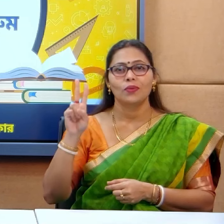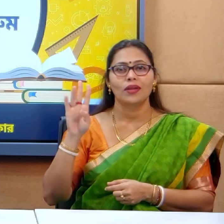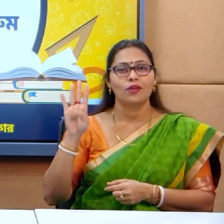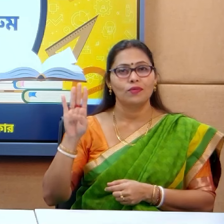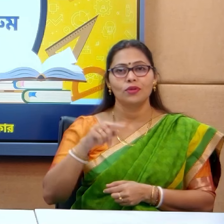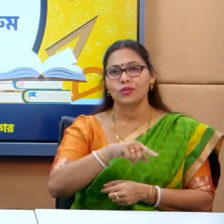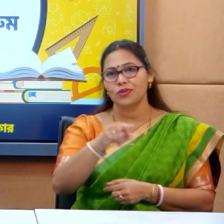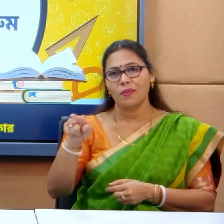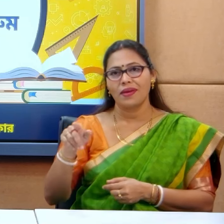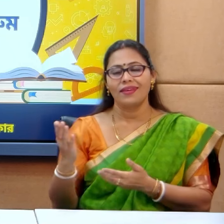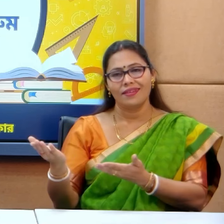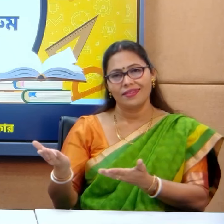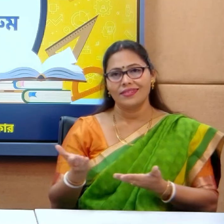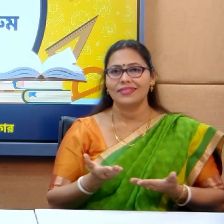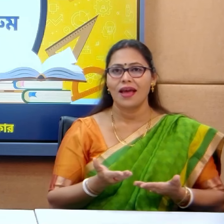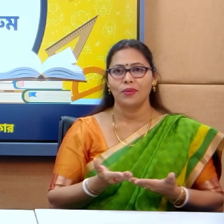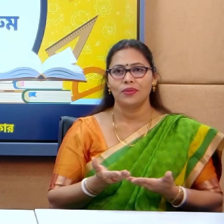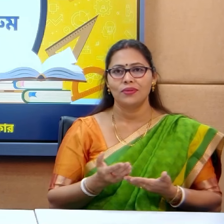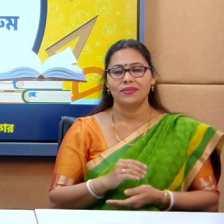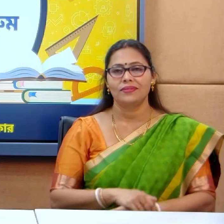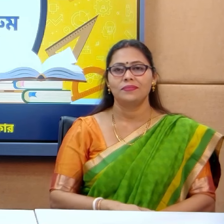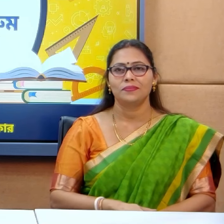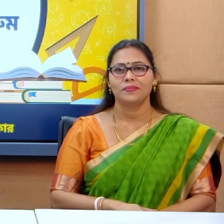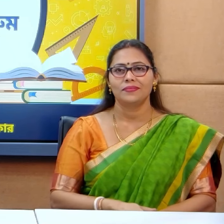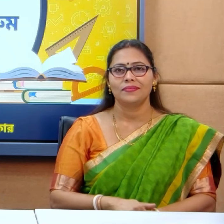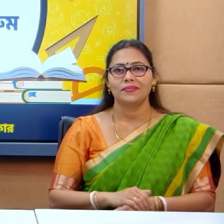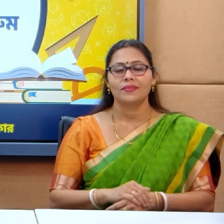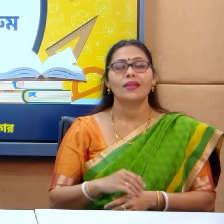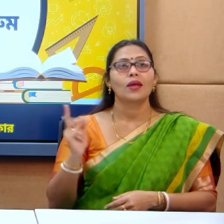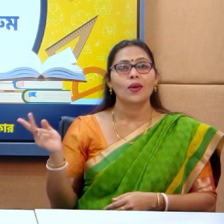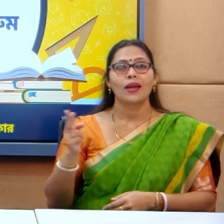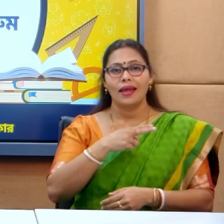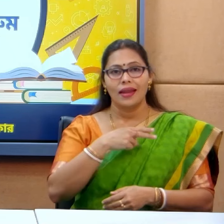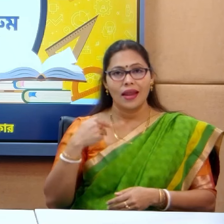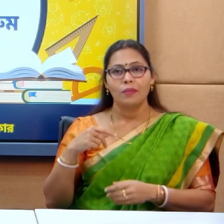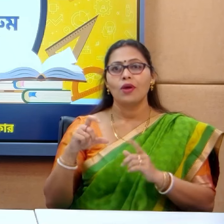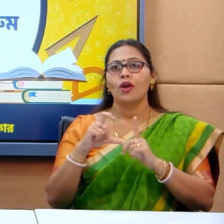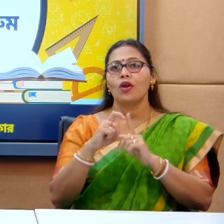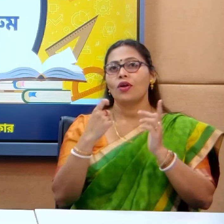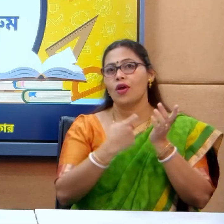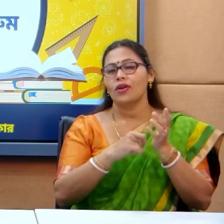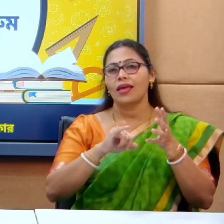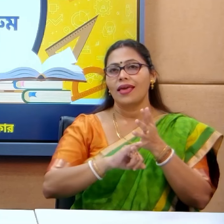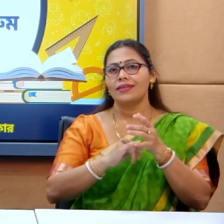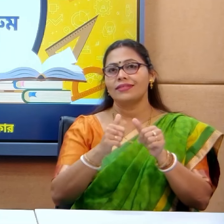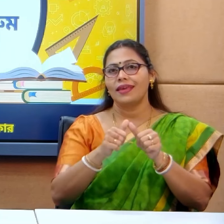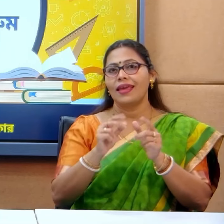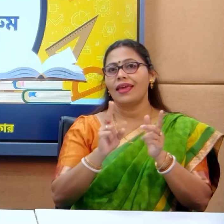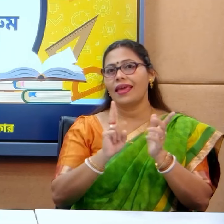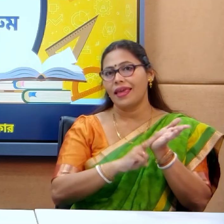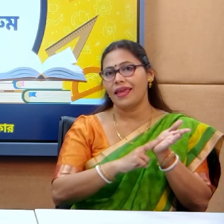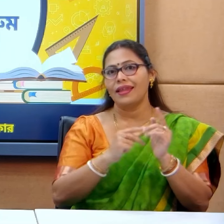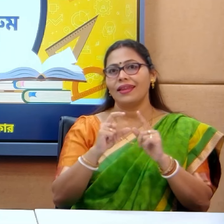এ আপনাদের সবাইকে স্বাগত আমি ডক্টর সন্দীপ রায়